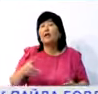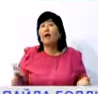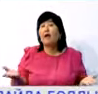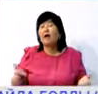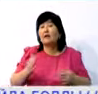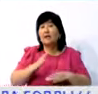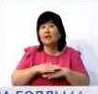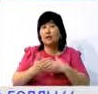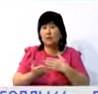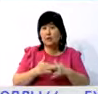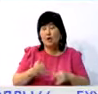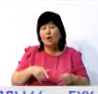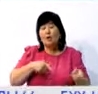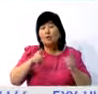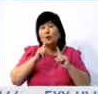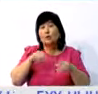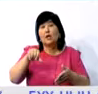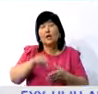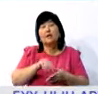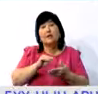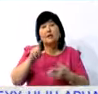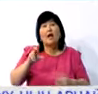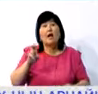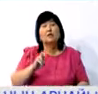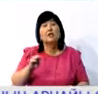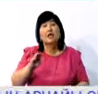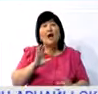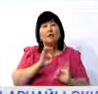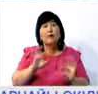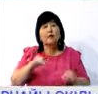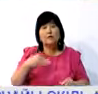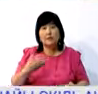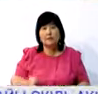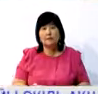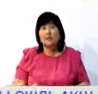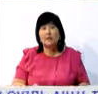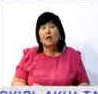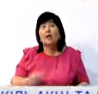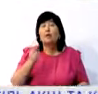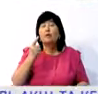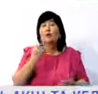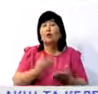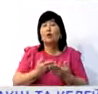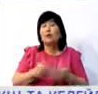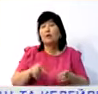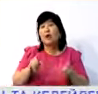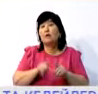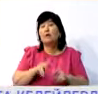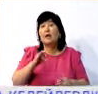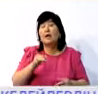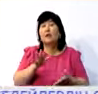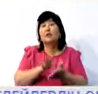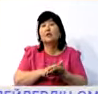тәртіптік шара қолданылды? Көшпелі отырысқа қатысқан тілшіміз Әділбек Жақанов айтып берсін. Бір құмалақ бір қарынмайды шірітеді.